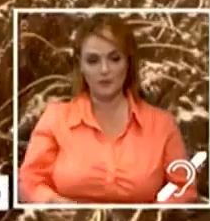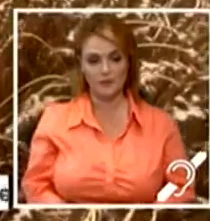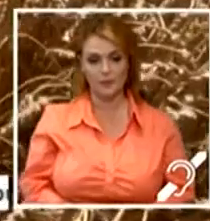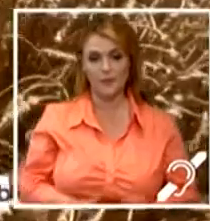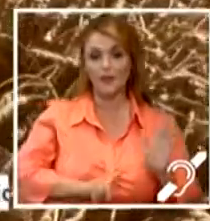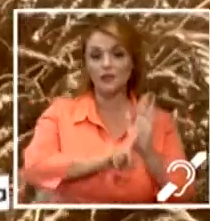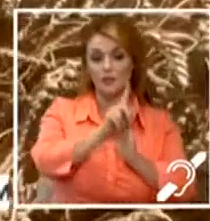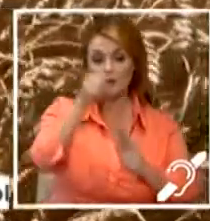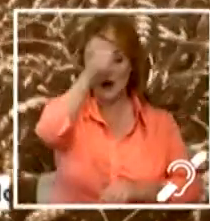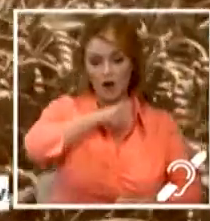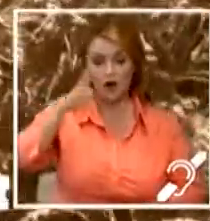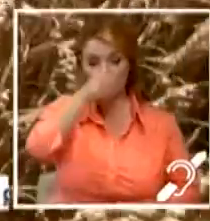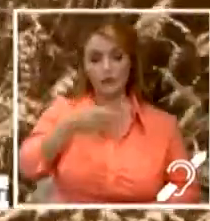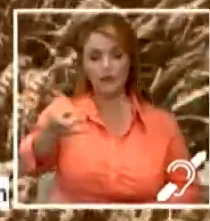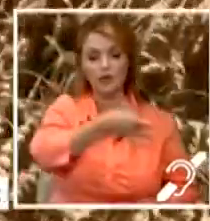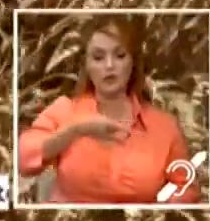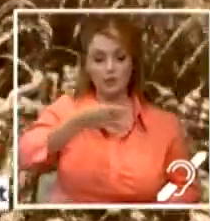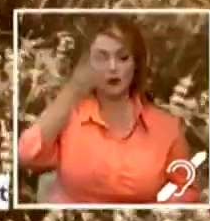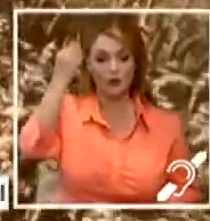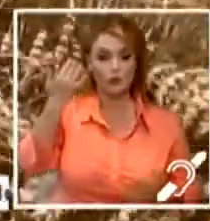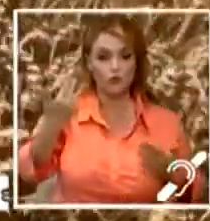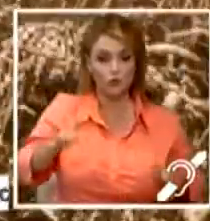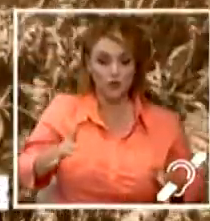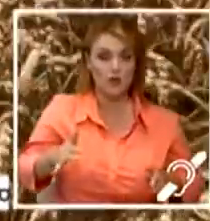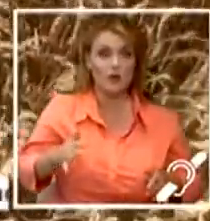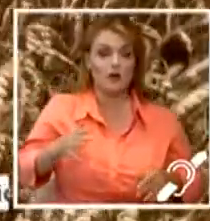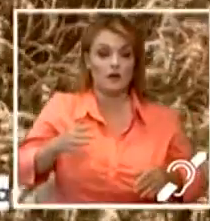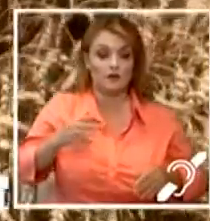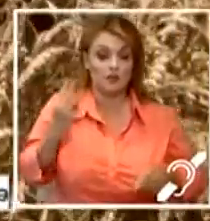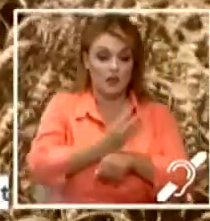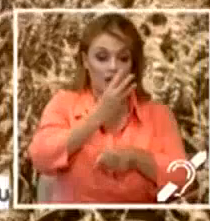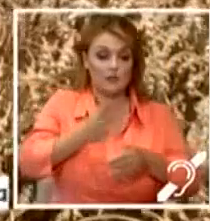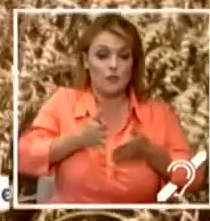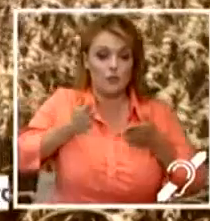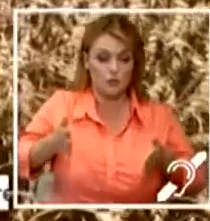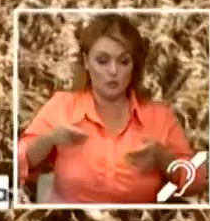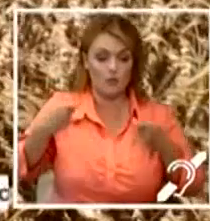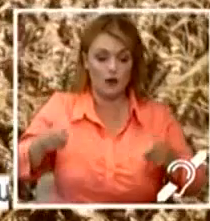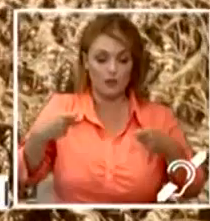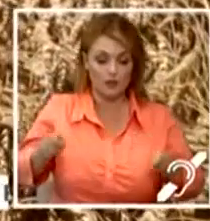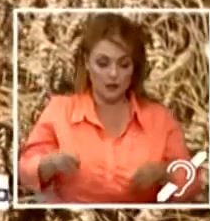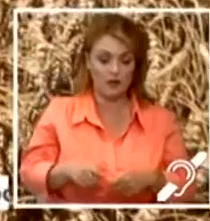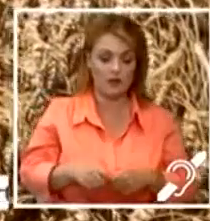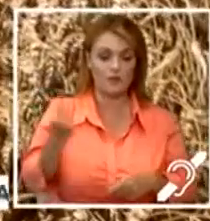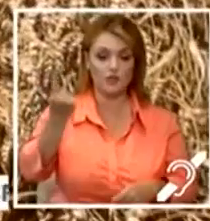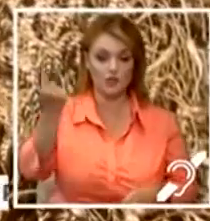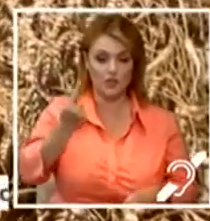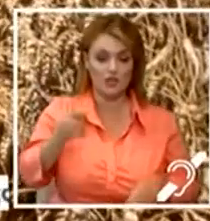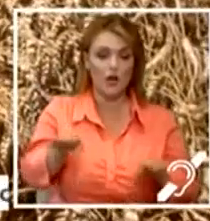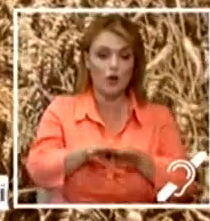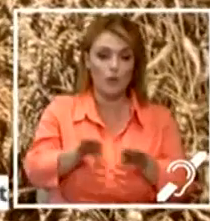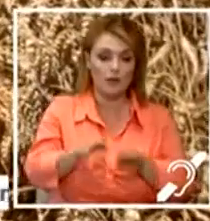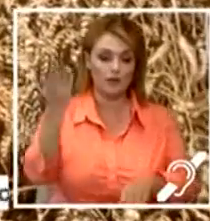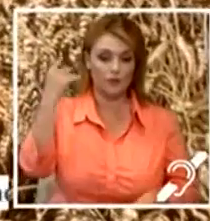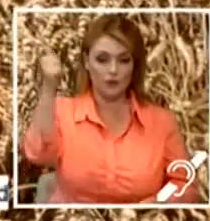De la începutul anului, Republica Moldova a exportat o cantitate de 3 ori mai mare de cereale față de aceeași perioadă anului trecut. Este nevoie